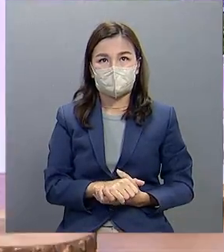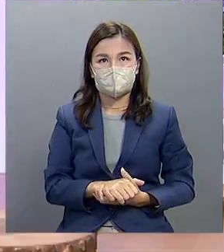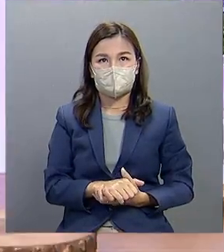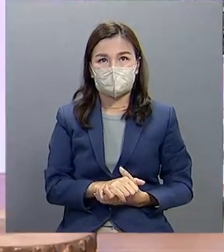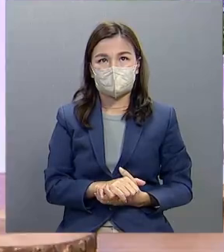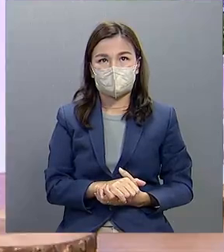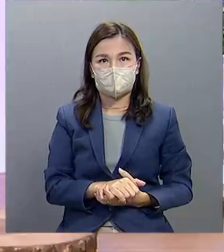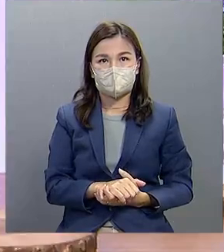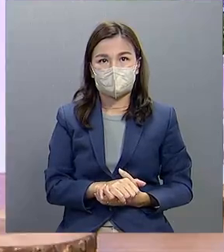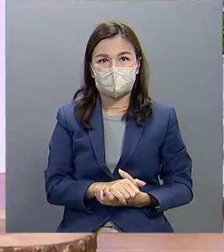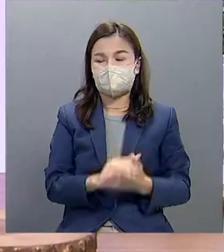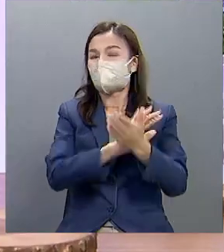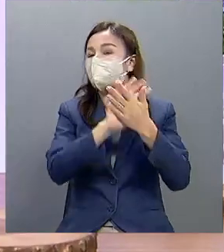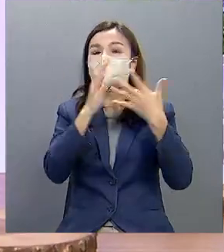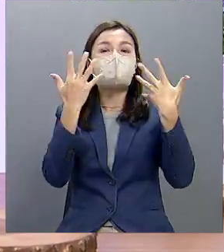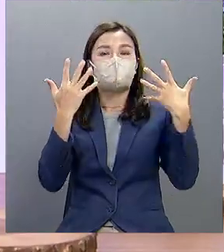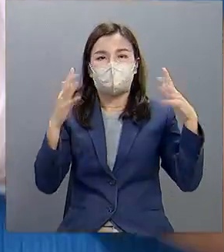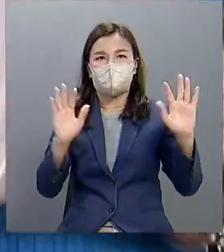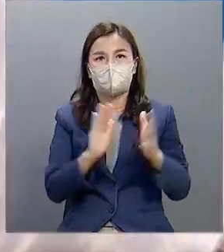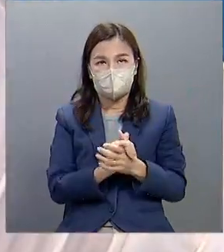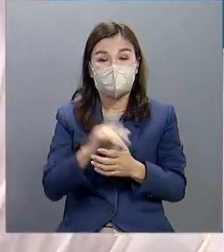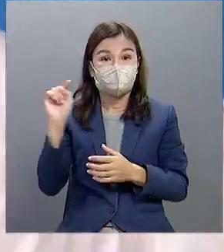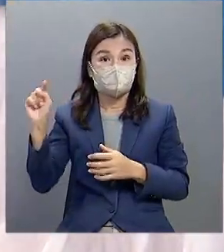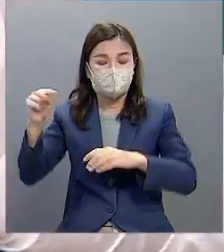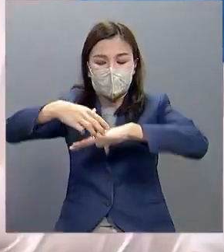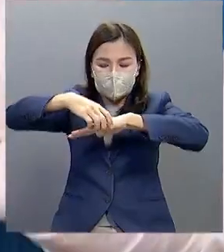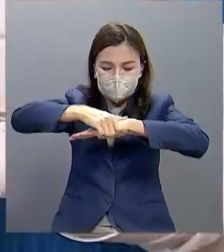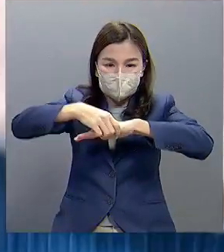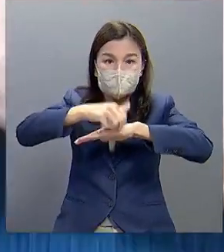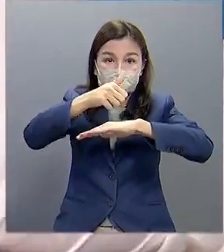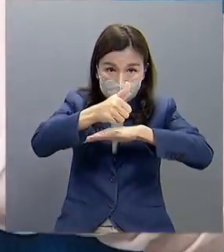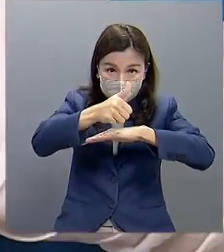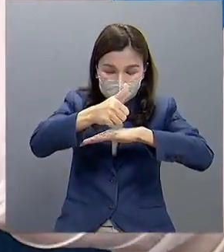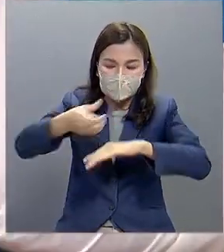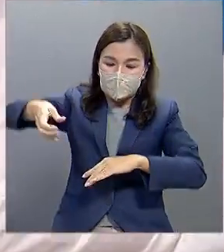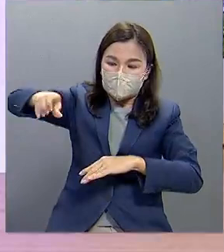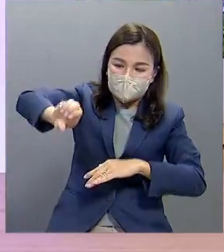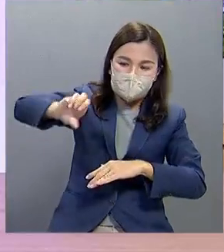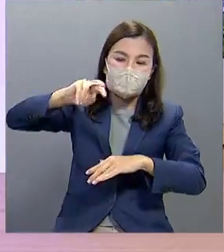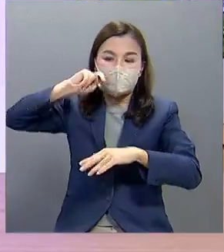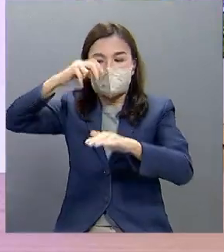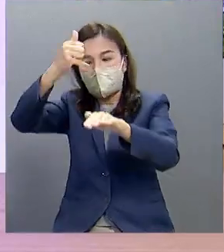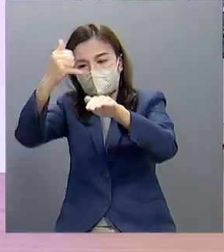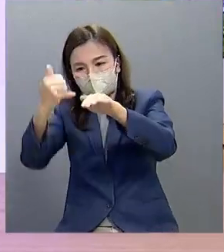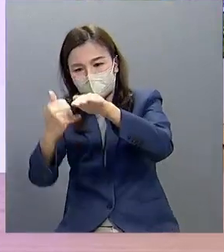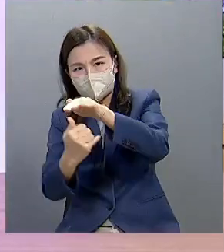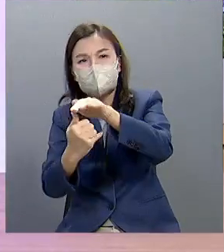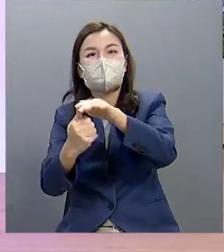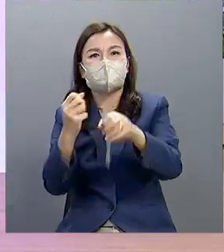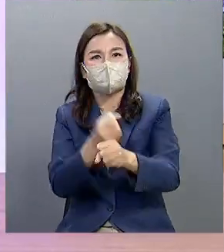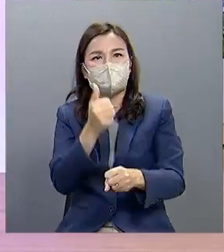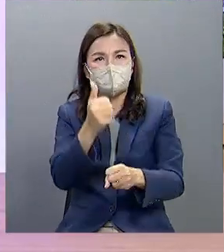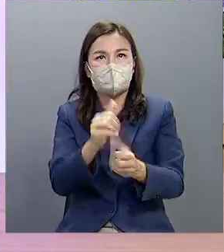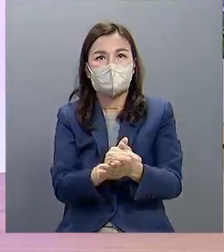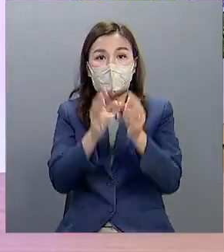เรียบร้อยแล้วค่ะมัสซาดแอนด์บาร์นะคะหรือว่าน้ำมันนวดตัวนะคะที่กลายเป็นน้ำนมได้ค่ะสำหรับวิธีการใช้งานมัสซาด